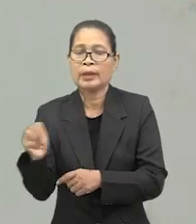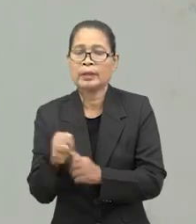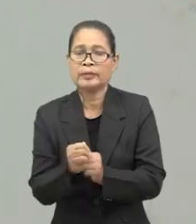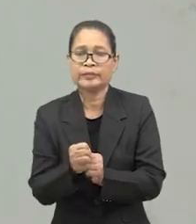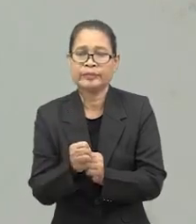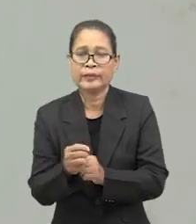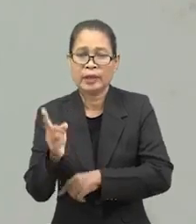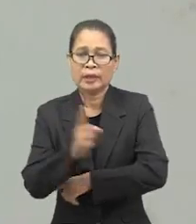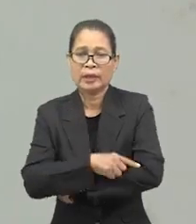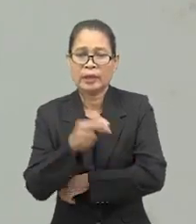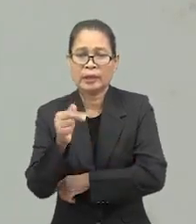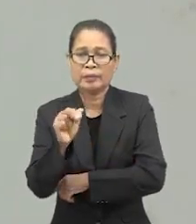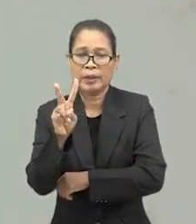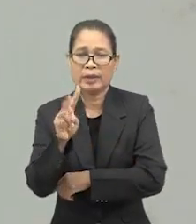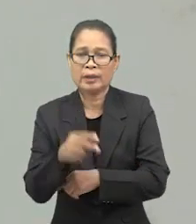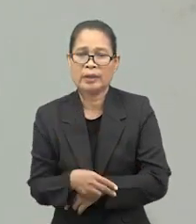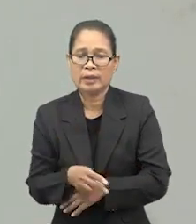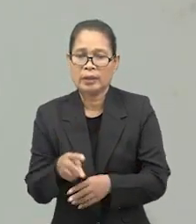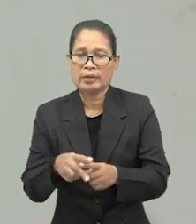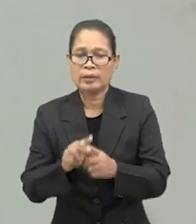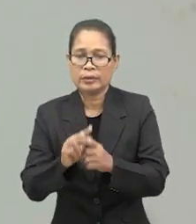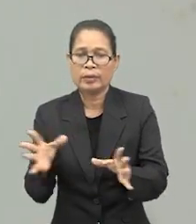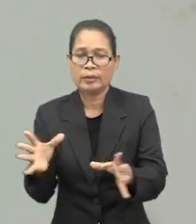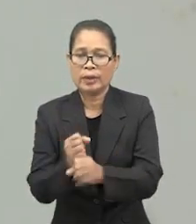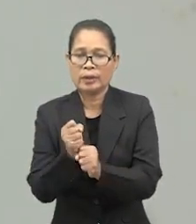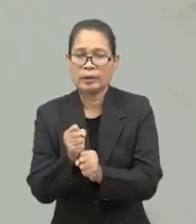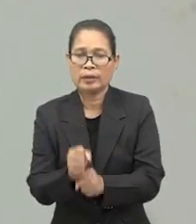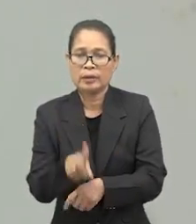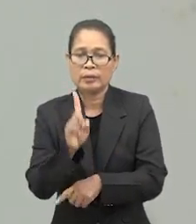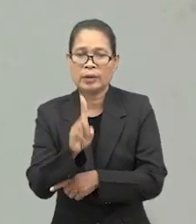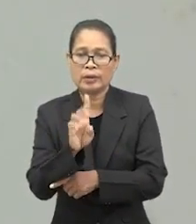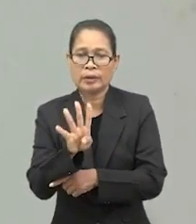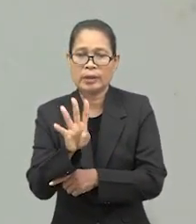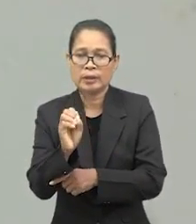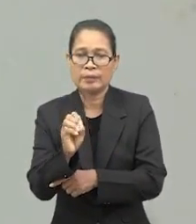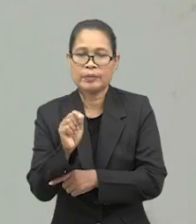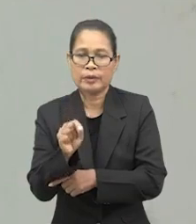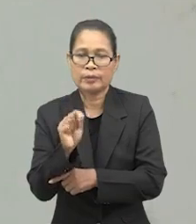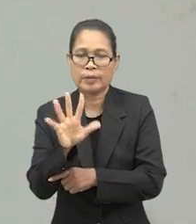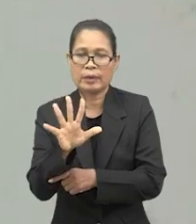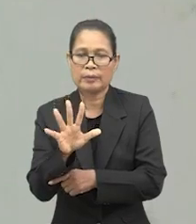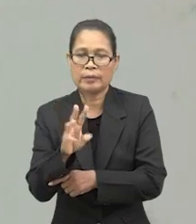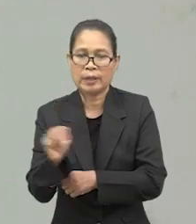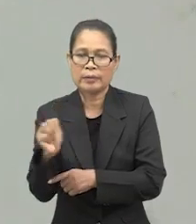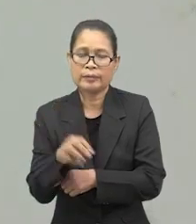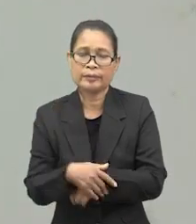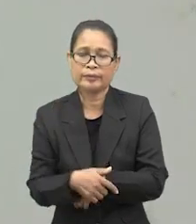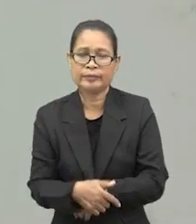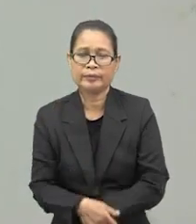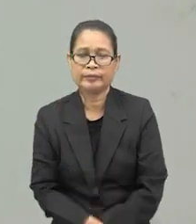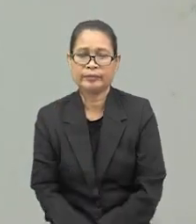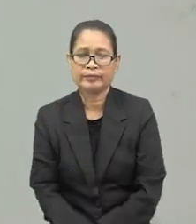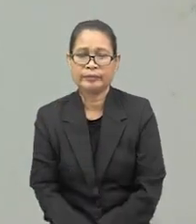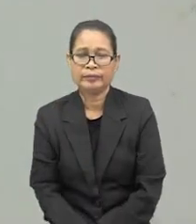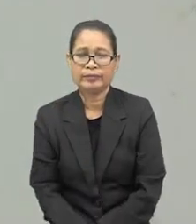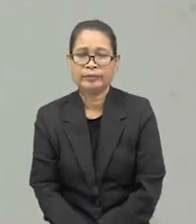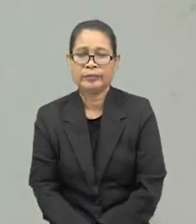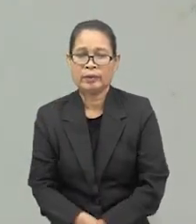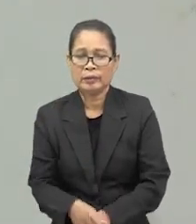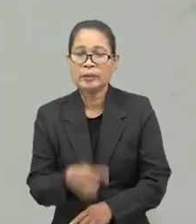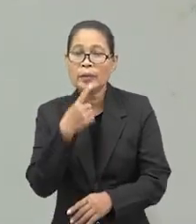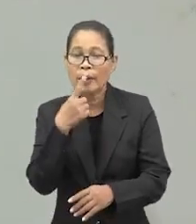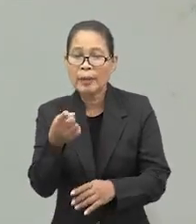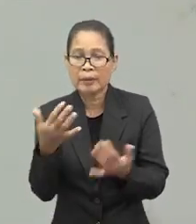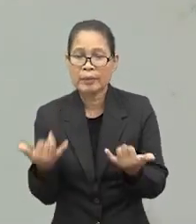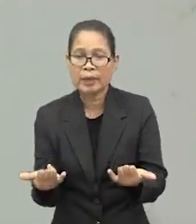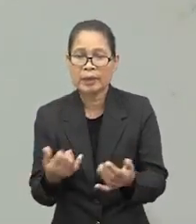hà sắp mát ngay tí pi chua chôl ban mùi rồi xài sắp cho pram mát